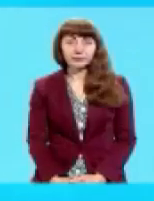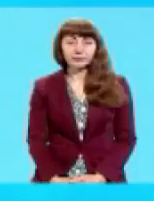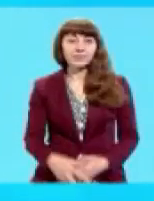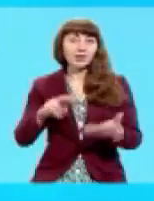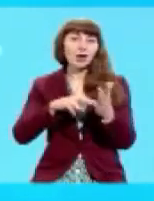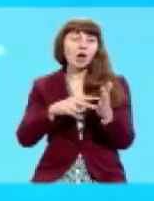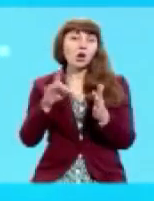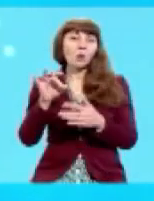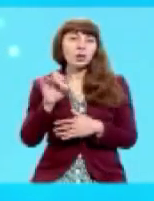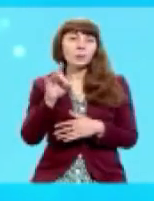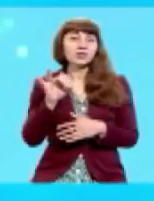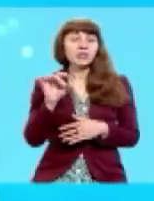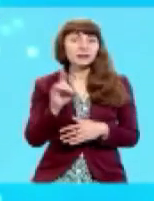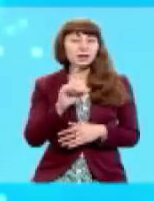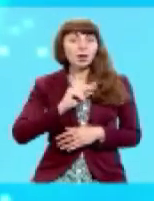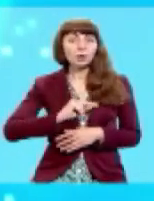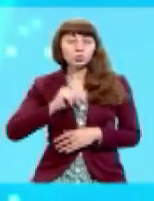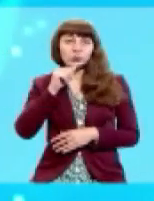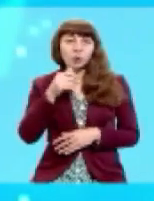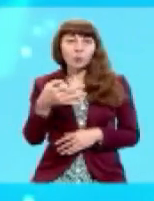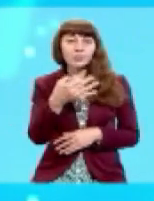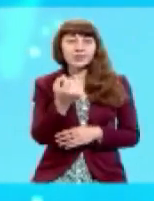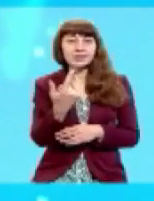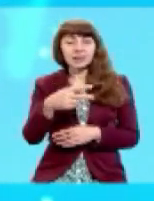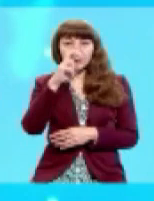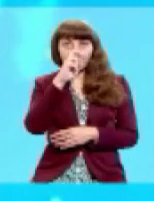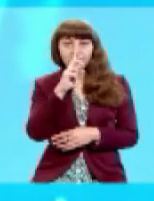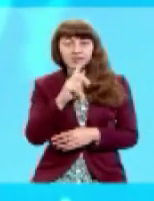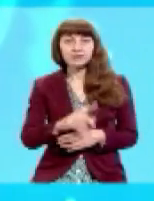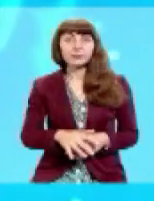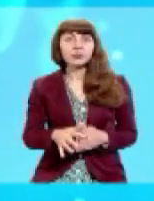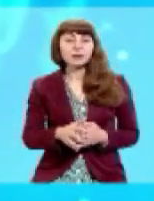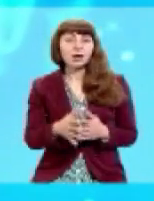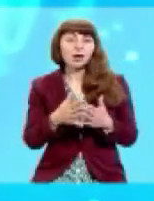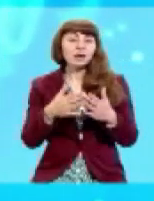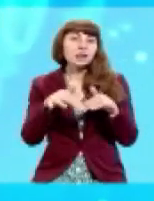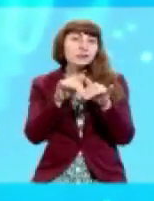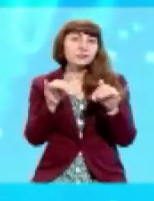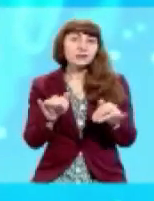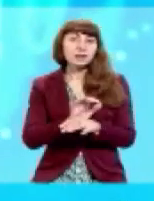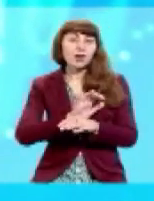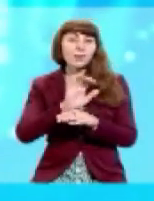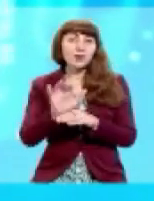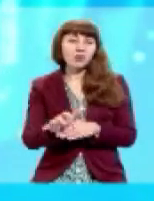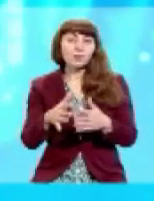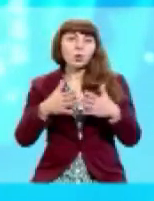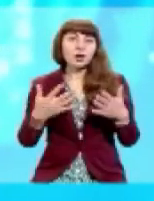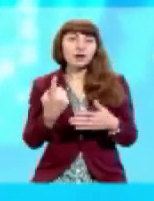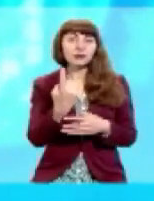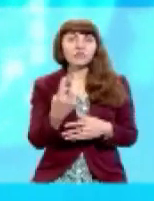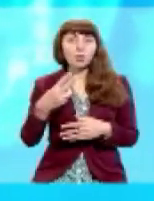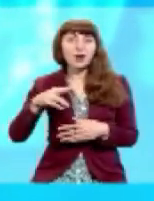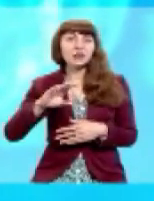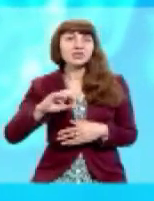проекта оламаноте действуют в области уже несколько месяцев наиболее развитие в регионе направлено более 1